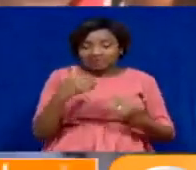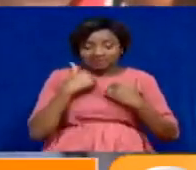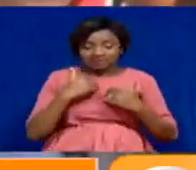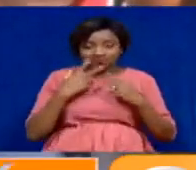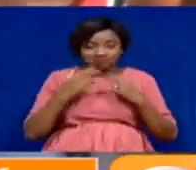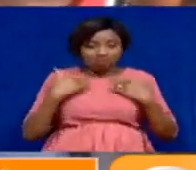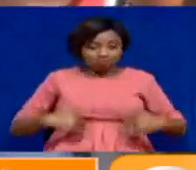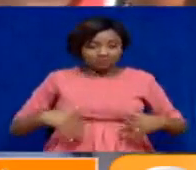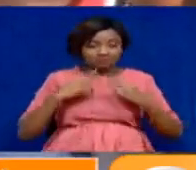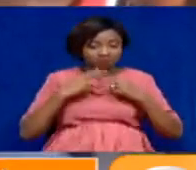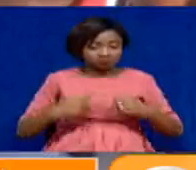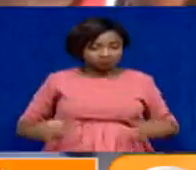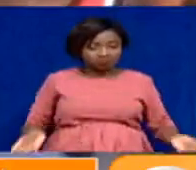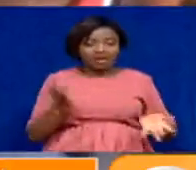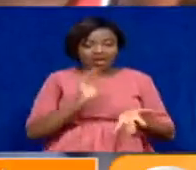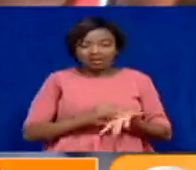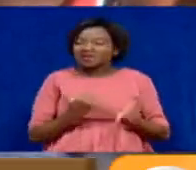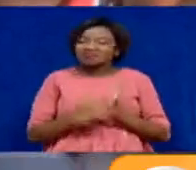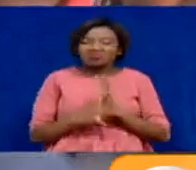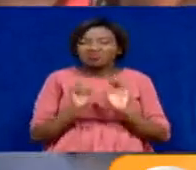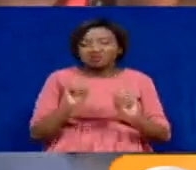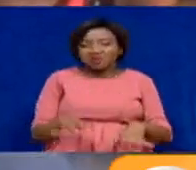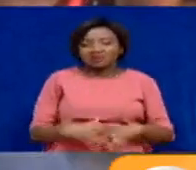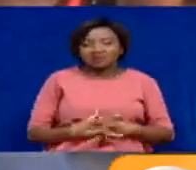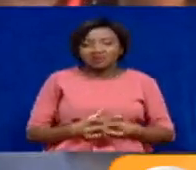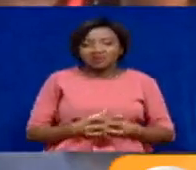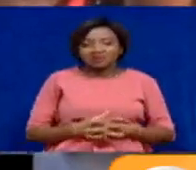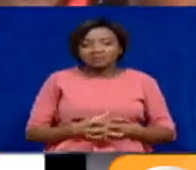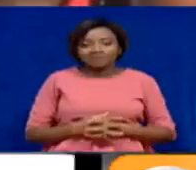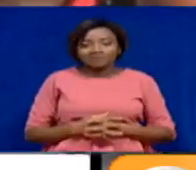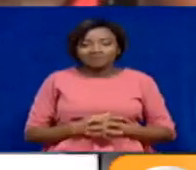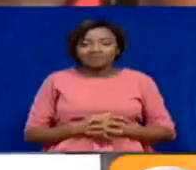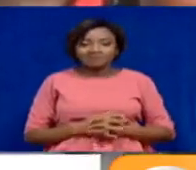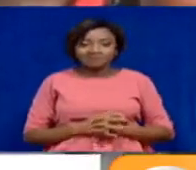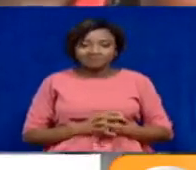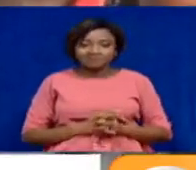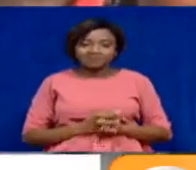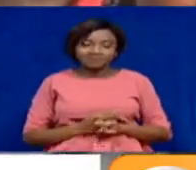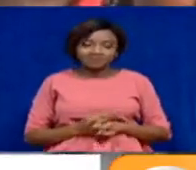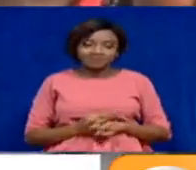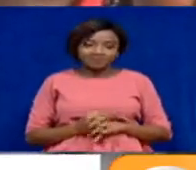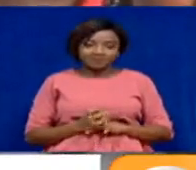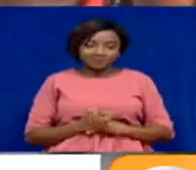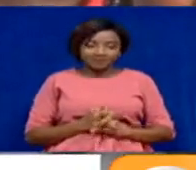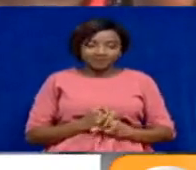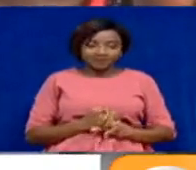don't have any resistance, but that's the work of the government. You can direct that question to the DCIO and the relevant authorities.